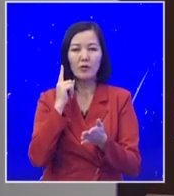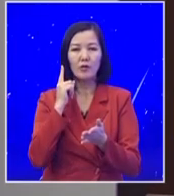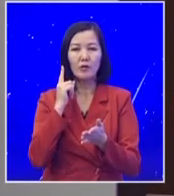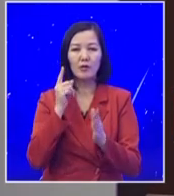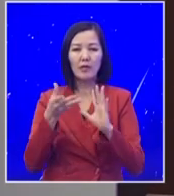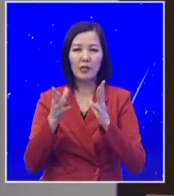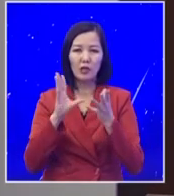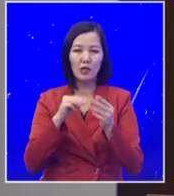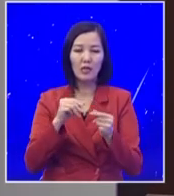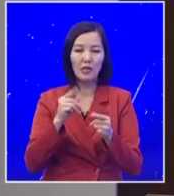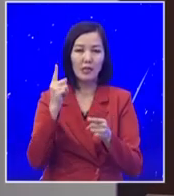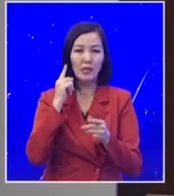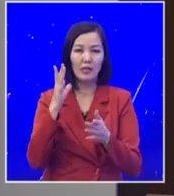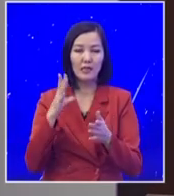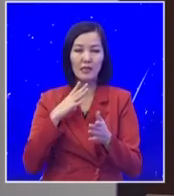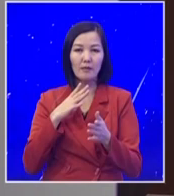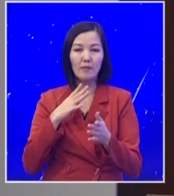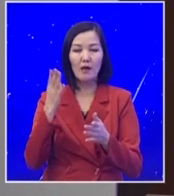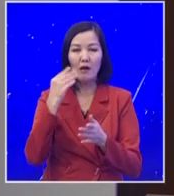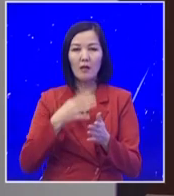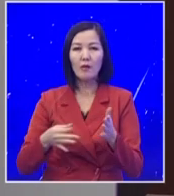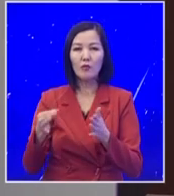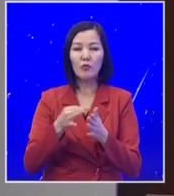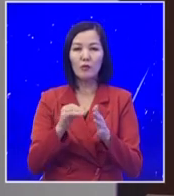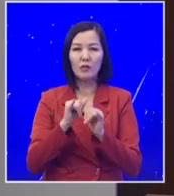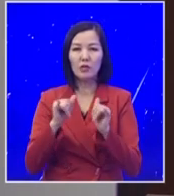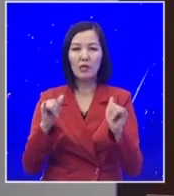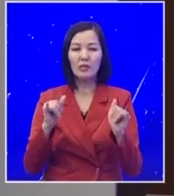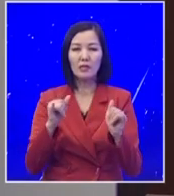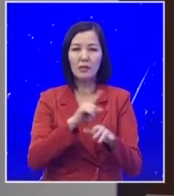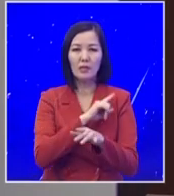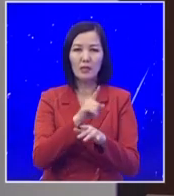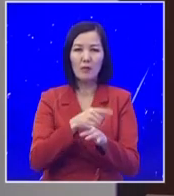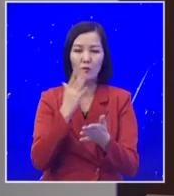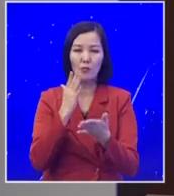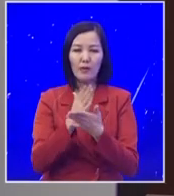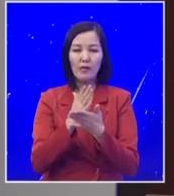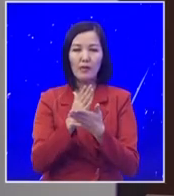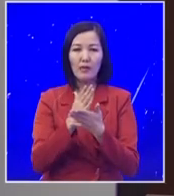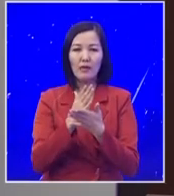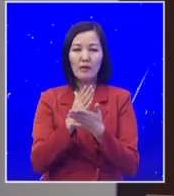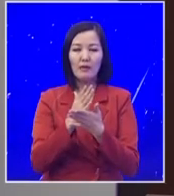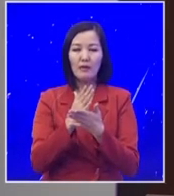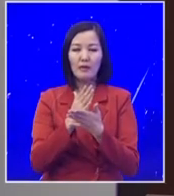естідім. Облысымыз өте қарқынды дамып жатыр. Өйткені мен кетер